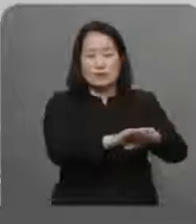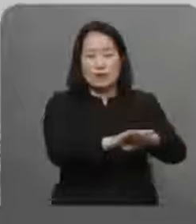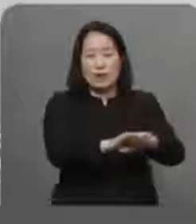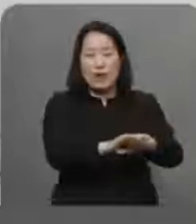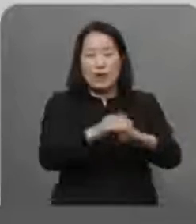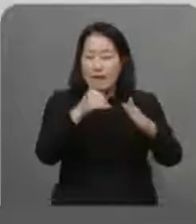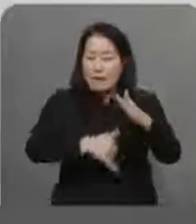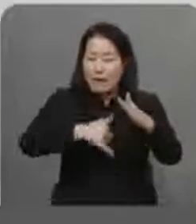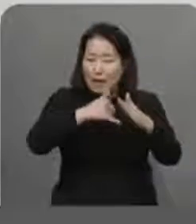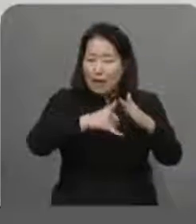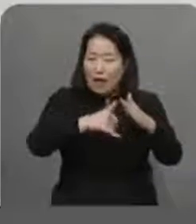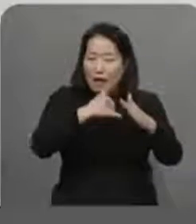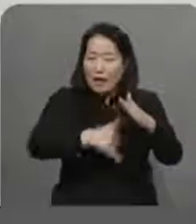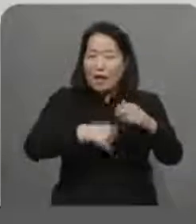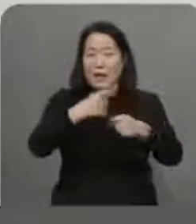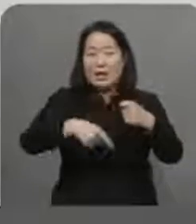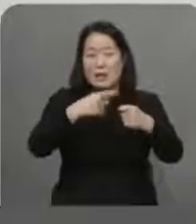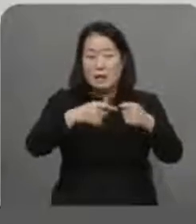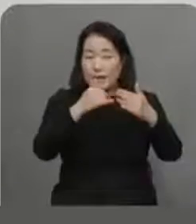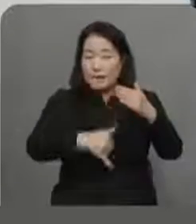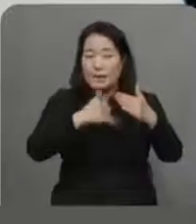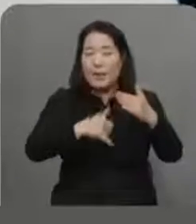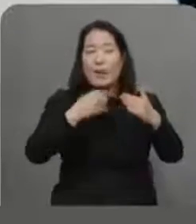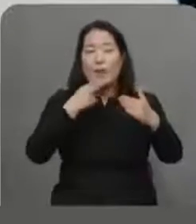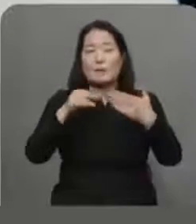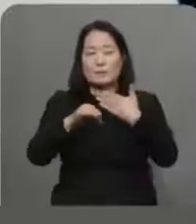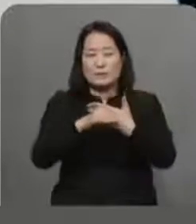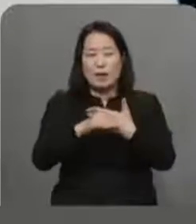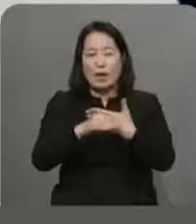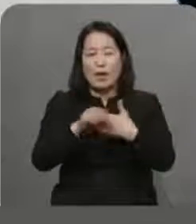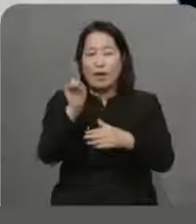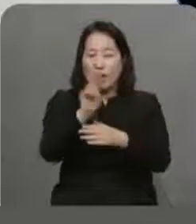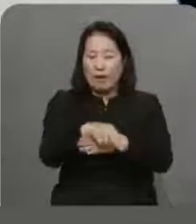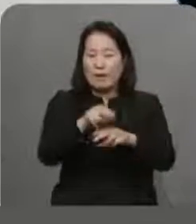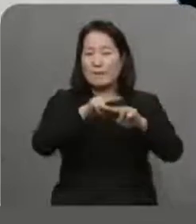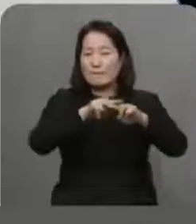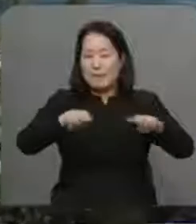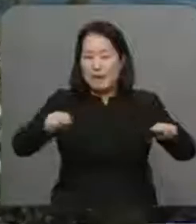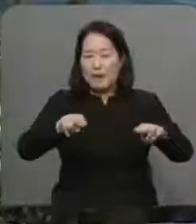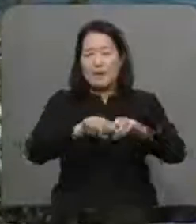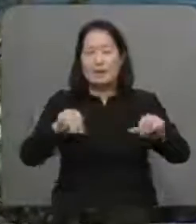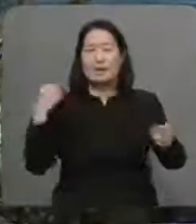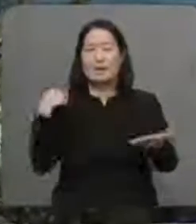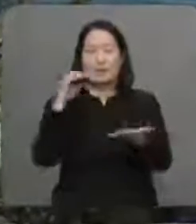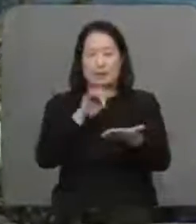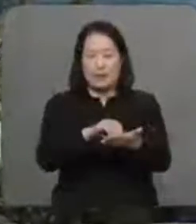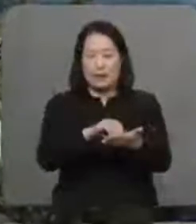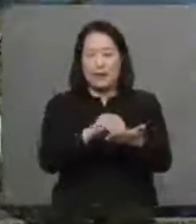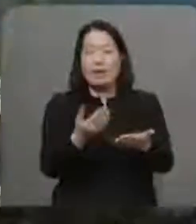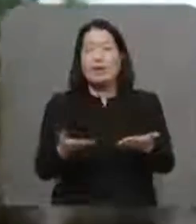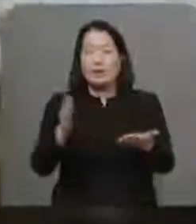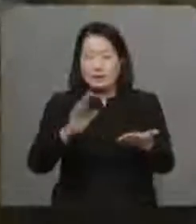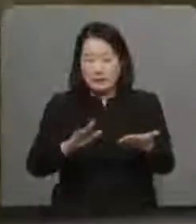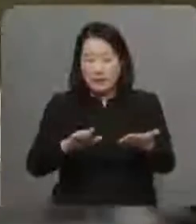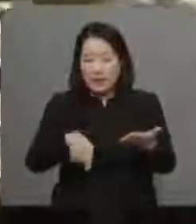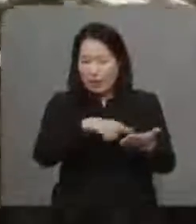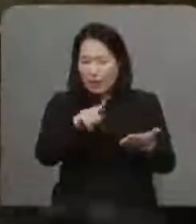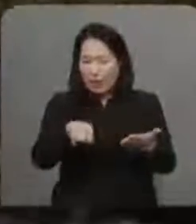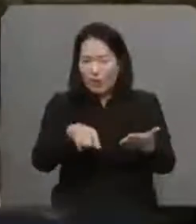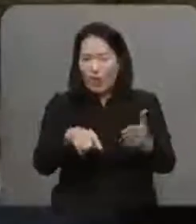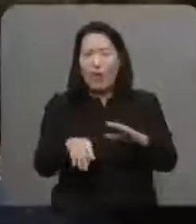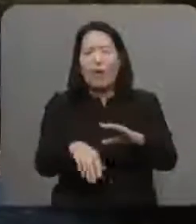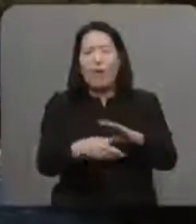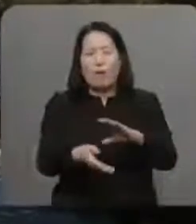1년안에 착공 하지 못하면 허가를 취소하고 땅을 돌려 받는 다는 겁니다 그런데 환매 에 헛점이